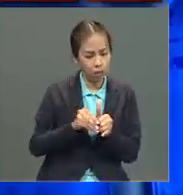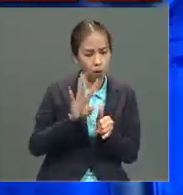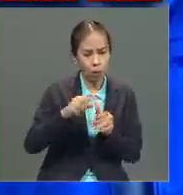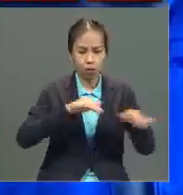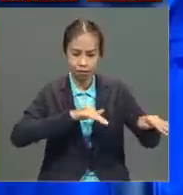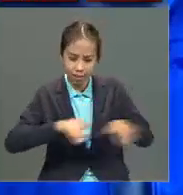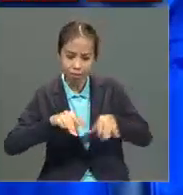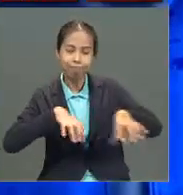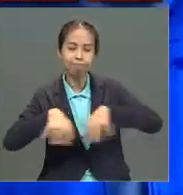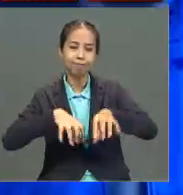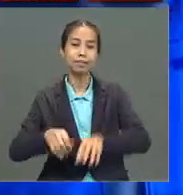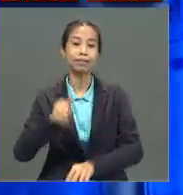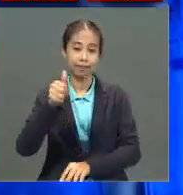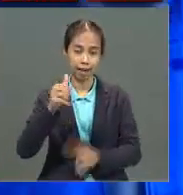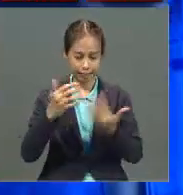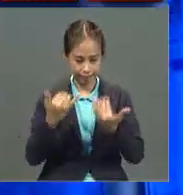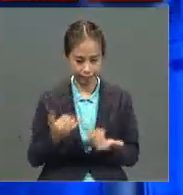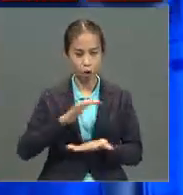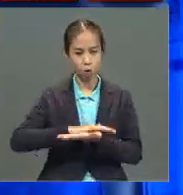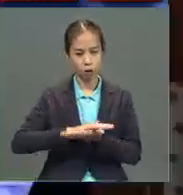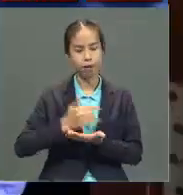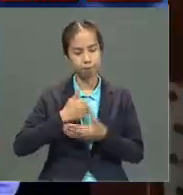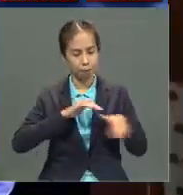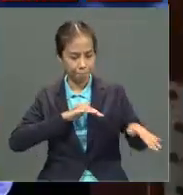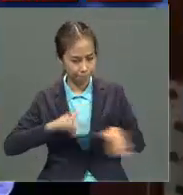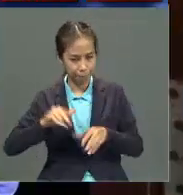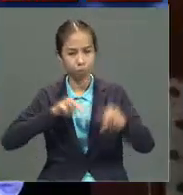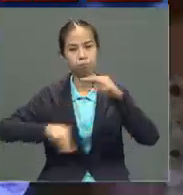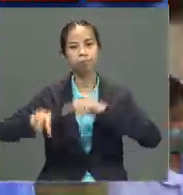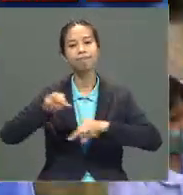ที่และก็โรงเรียนมีความมั่นใจนะครับในการที่จะดูแลนักเรียนครับผม